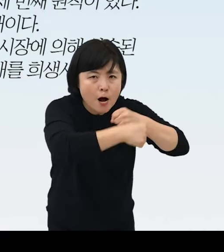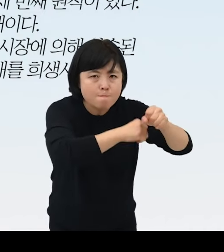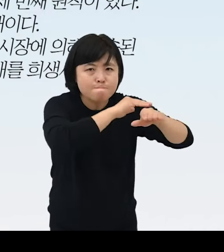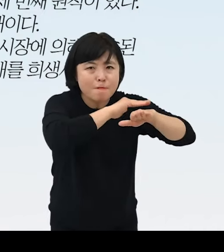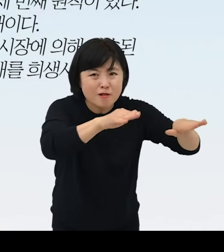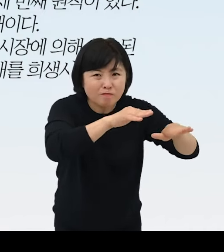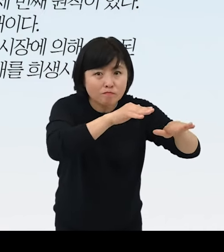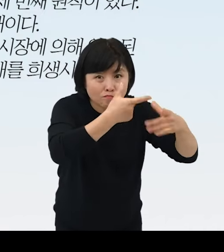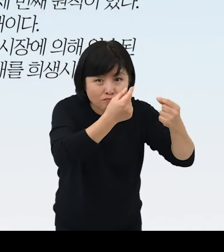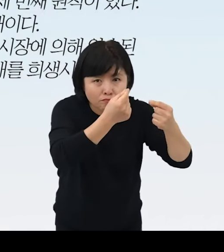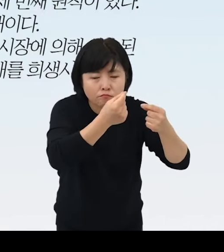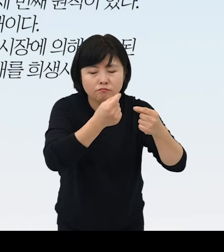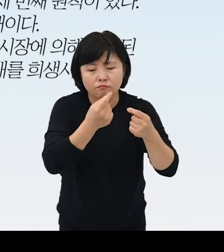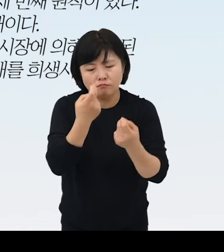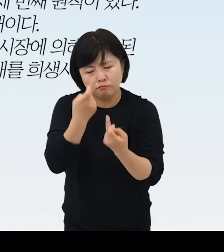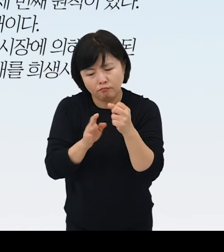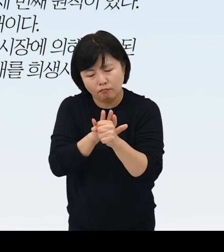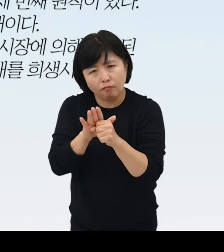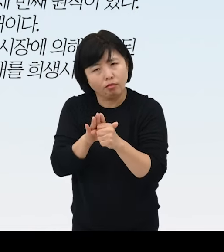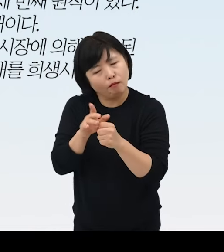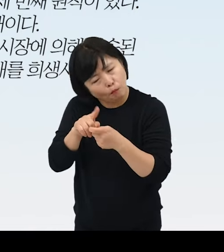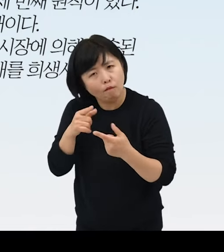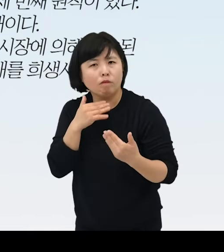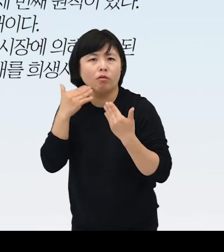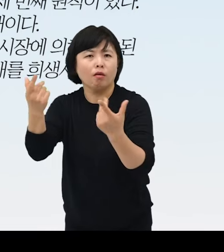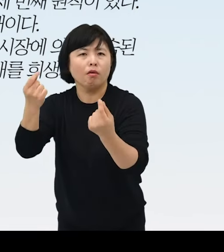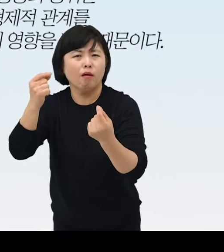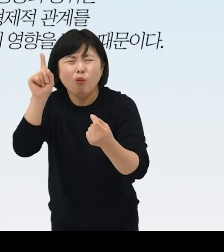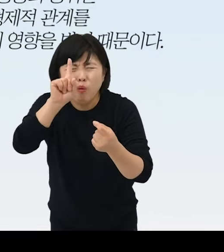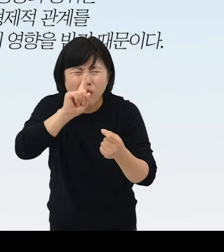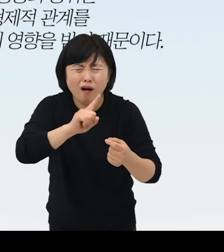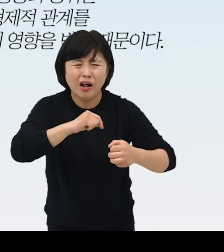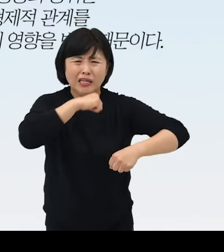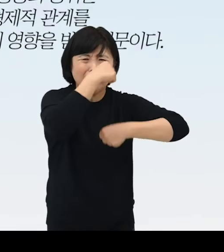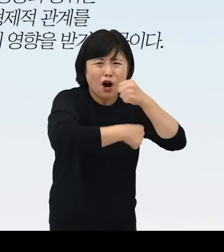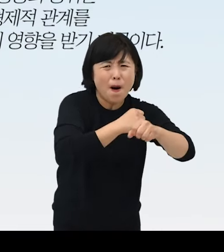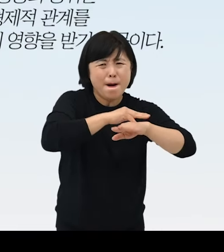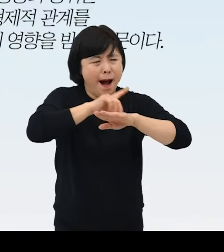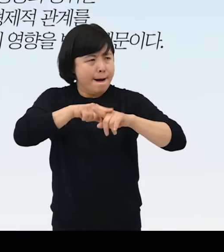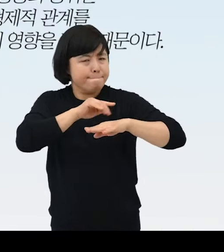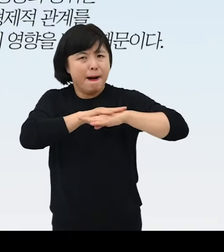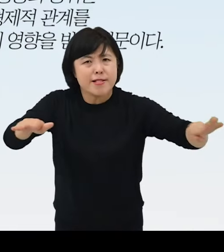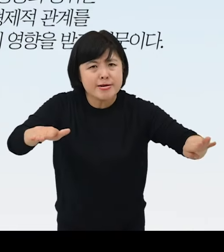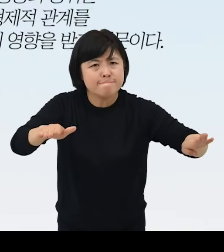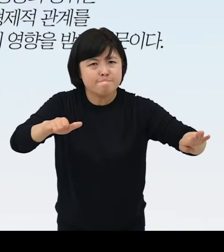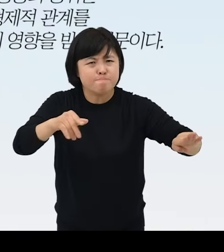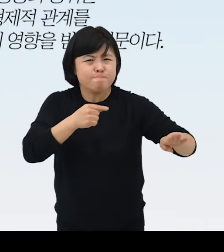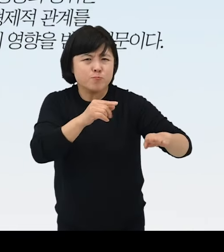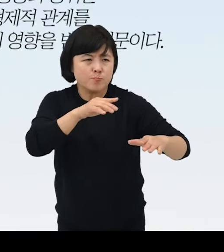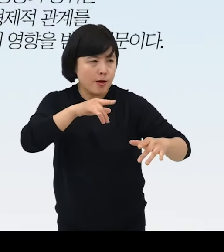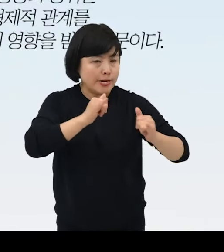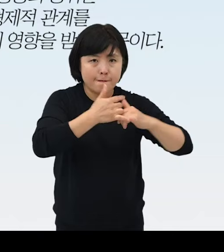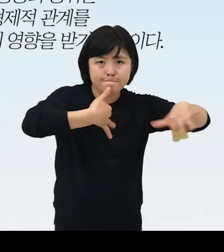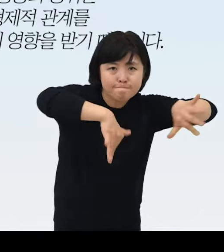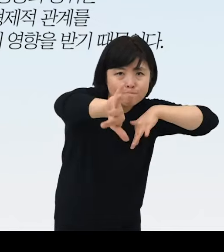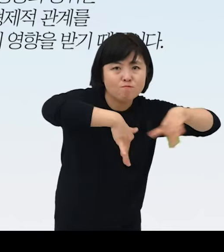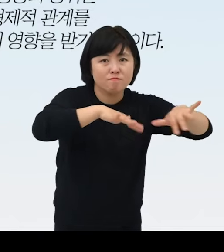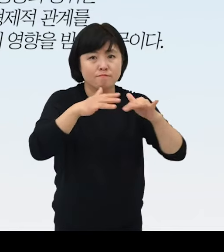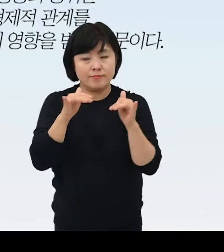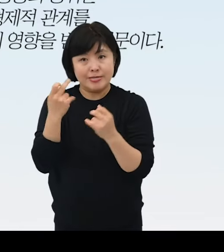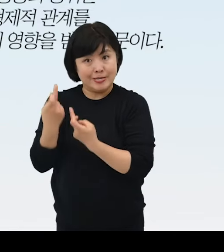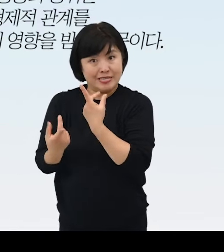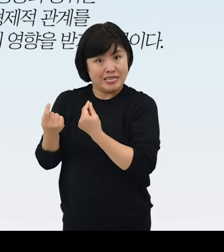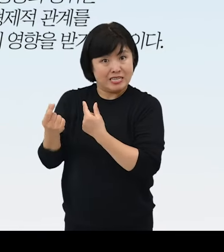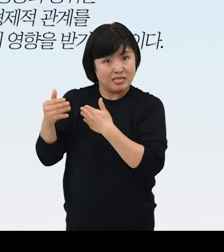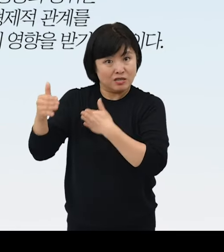약속된 자유와 평등은 형제를 희생시켰다. 왜냐하면 자유와 평등의 성취는 공공 영역에서